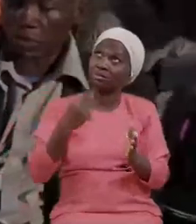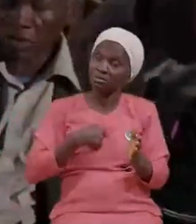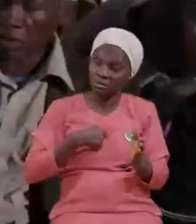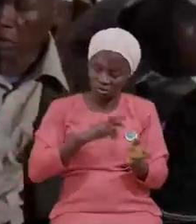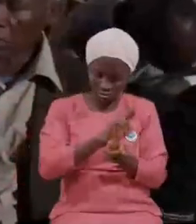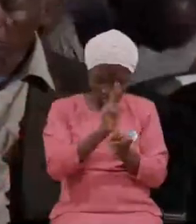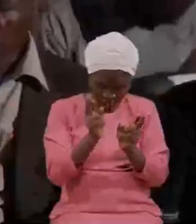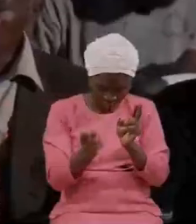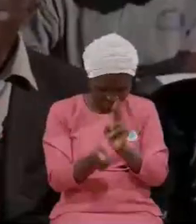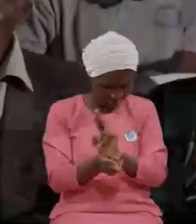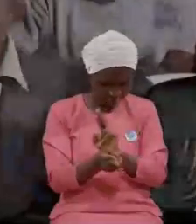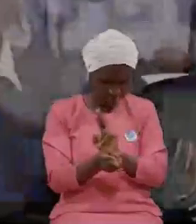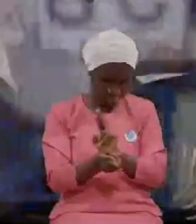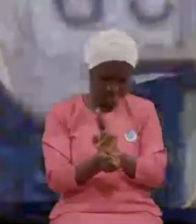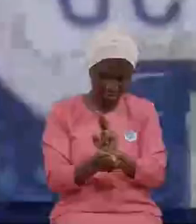Je me détourne du mal.